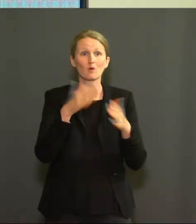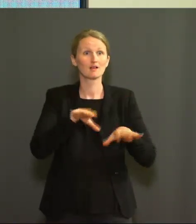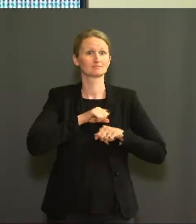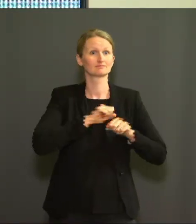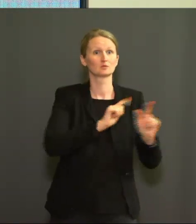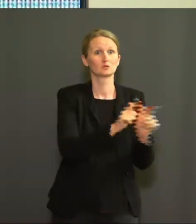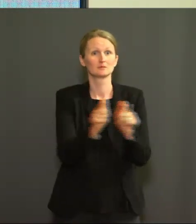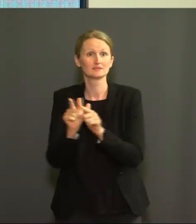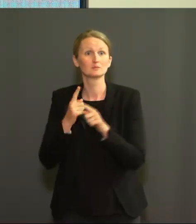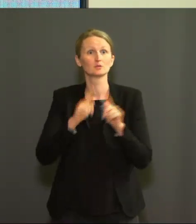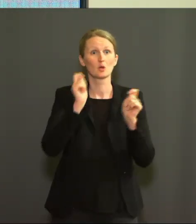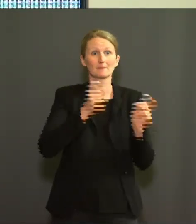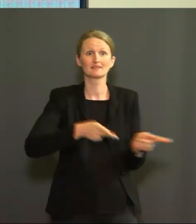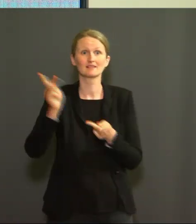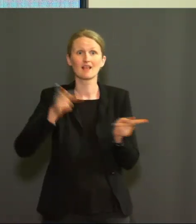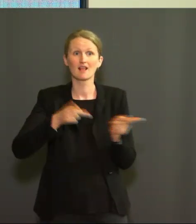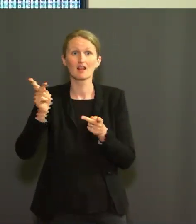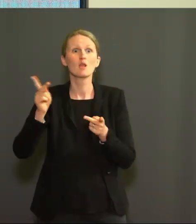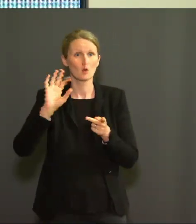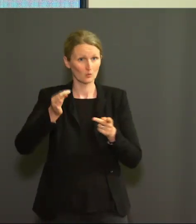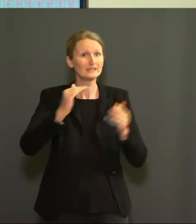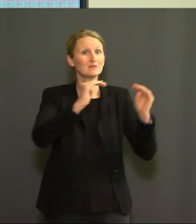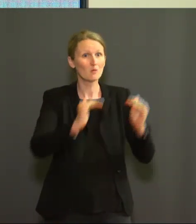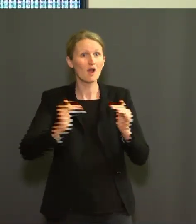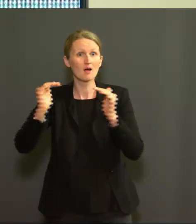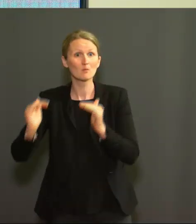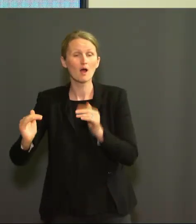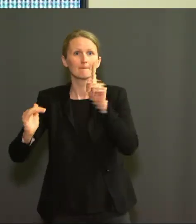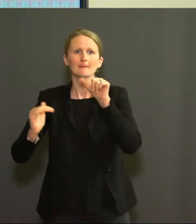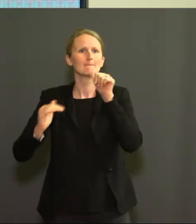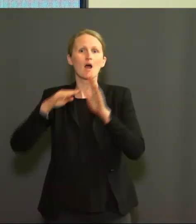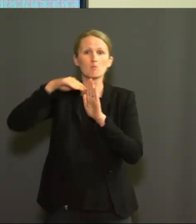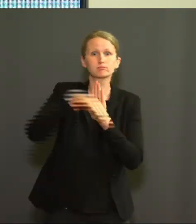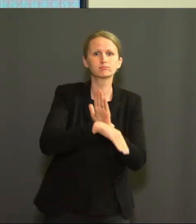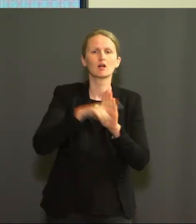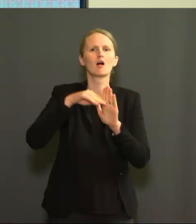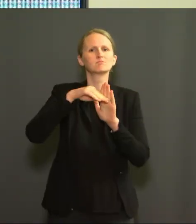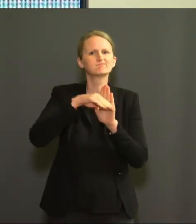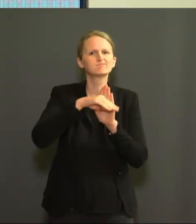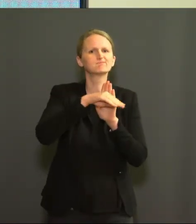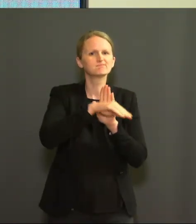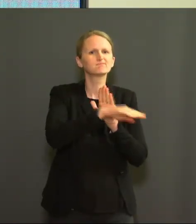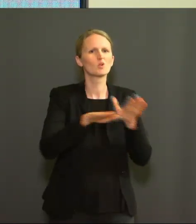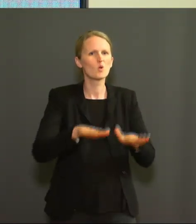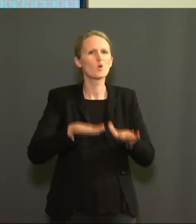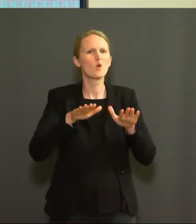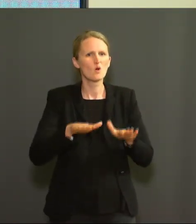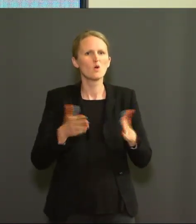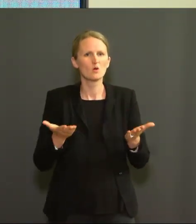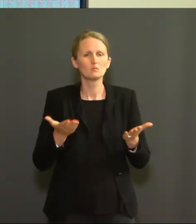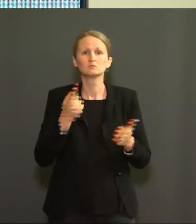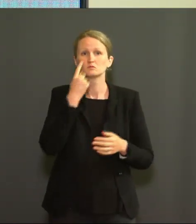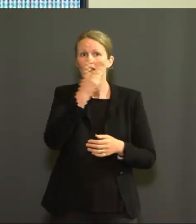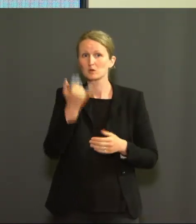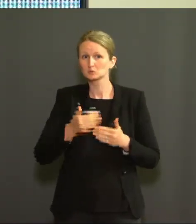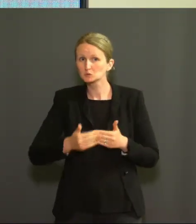hospitalisations semble lentement ralentir. Les prochains jours nous diront plus clairement si nous évoluons